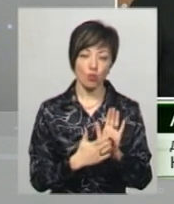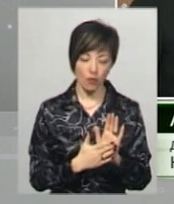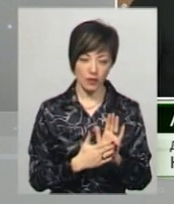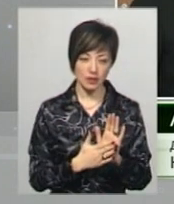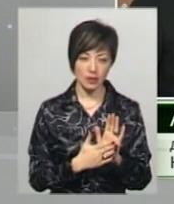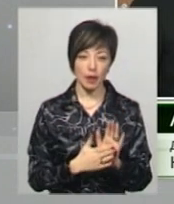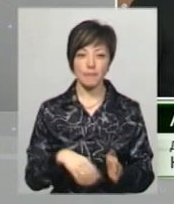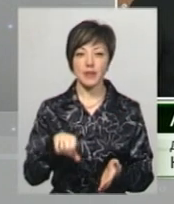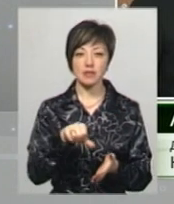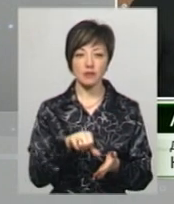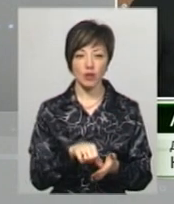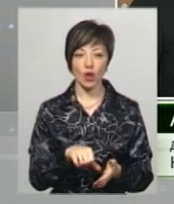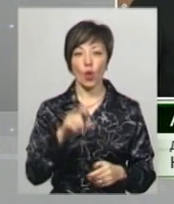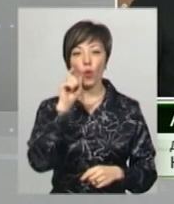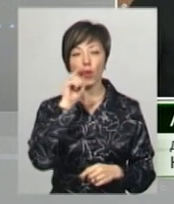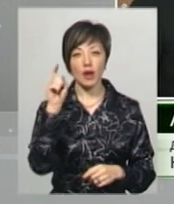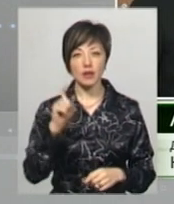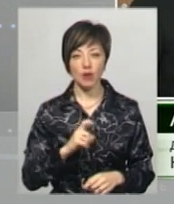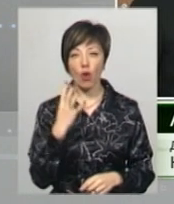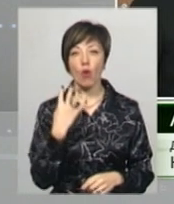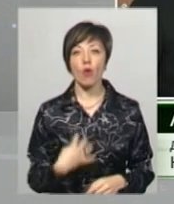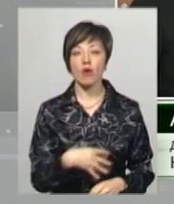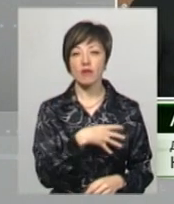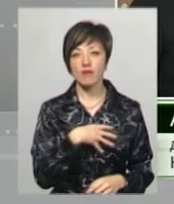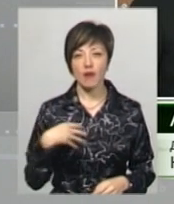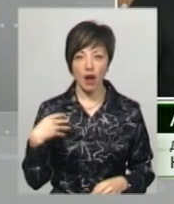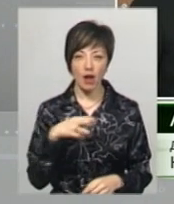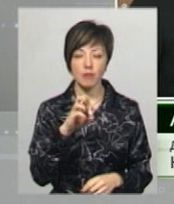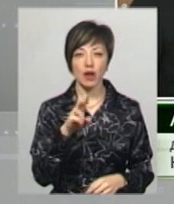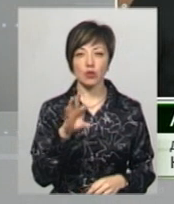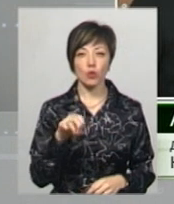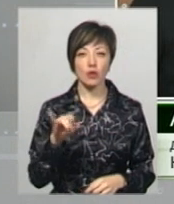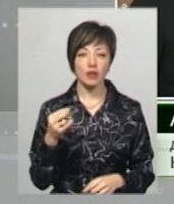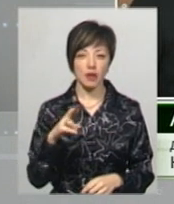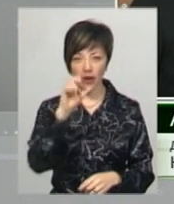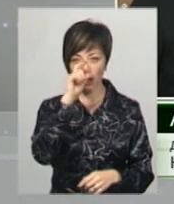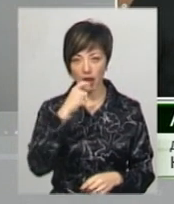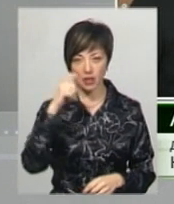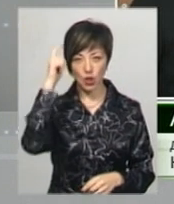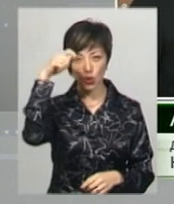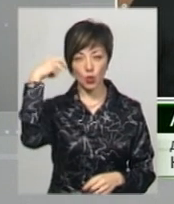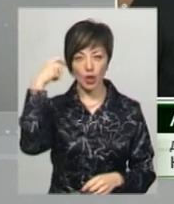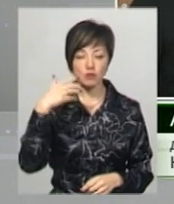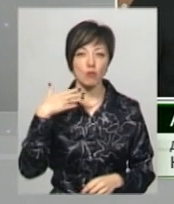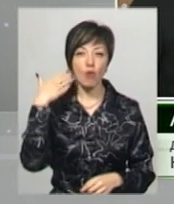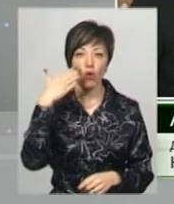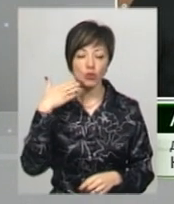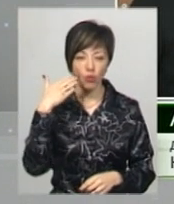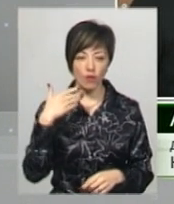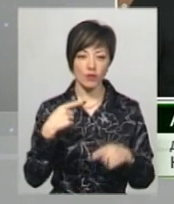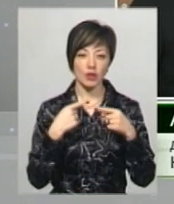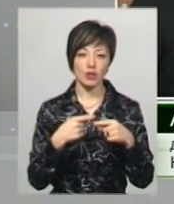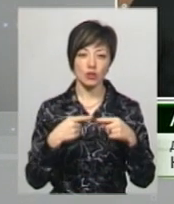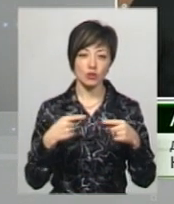зареєстровані представники з України, з Хорватії, Македонії, Греції, Туреччини, Молдови, Саудівської